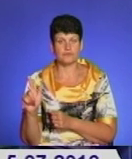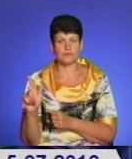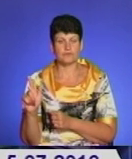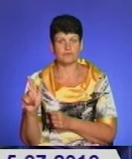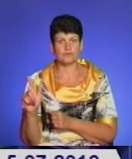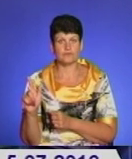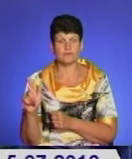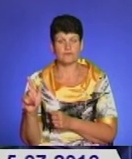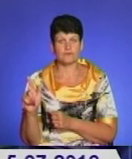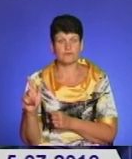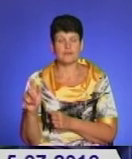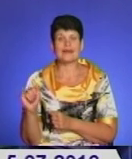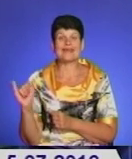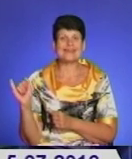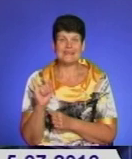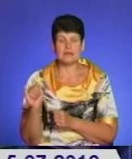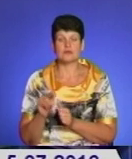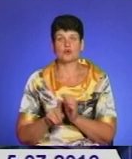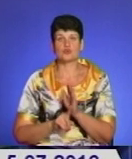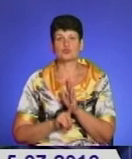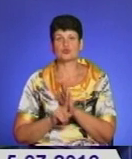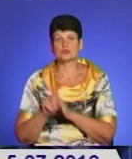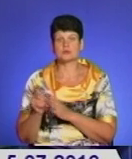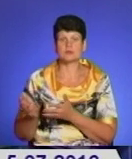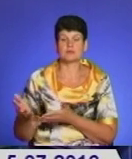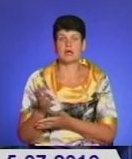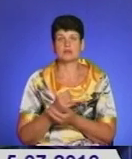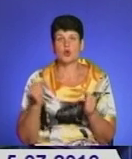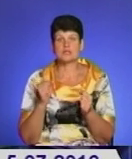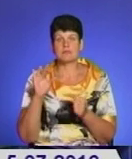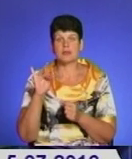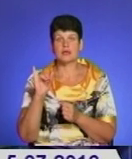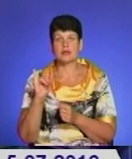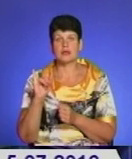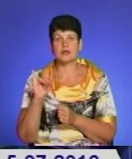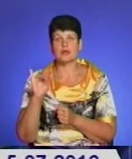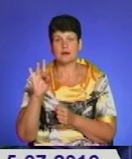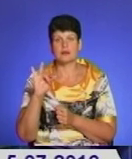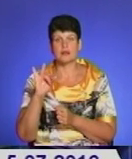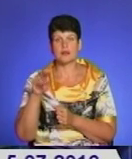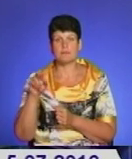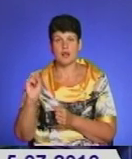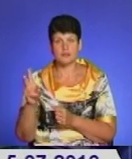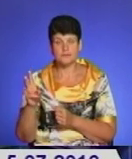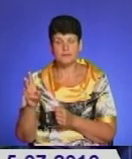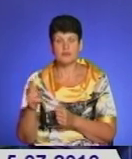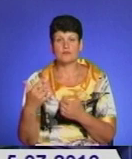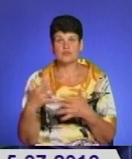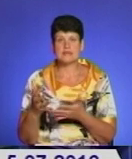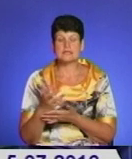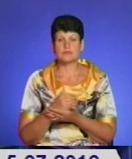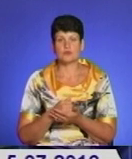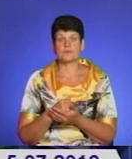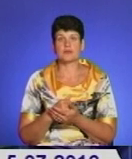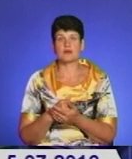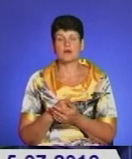Ну і приступили до обмолоту озимого ріпаку. На сьогоднішній день змолочено 600 гектарів. Озимий